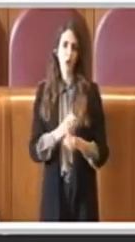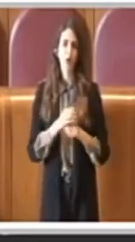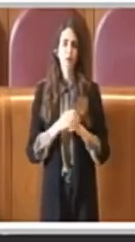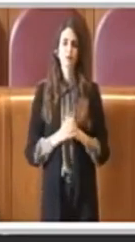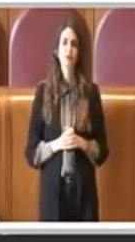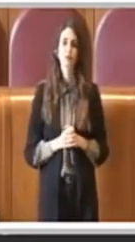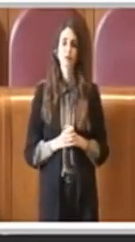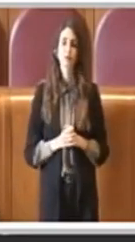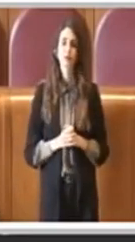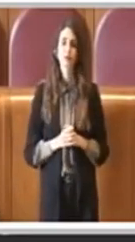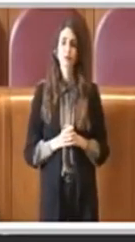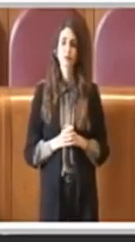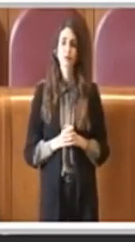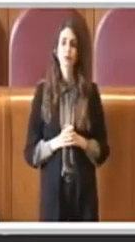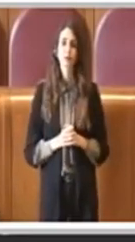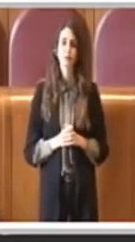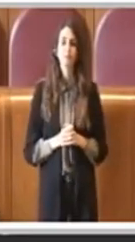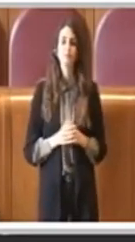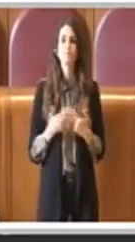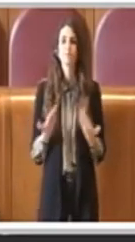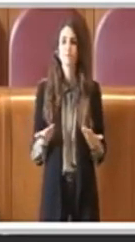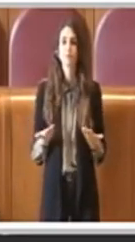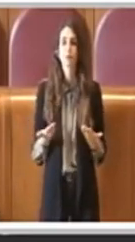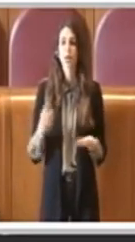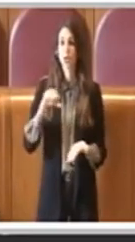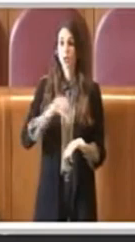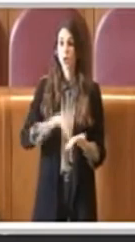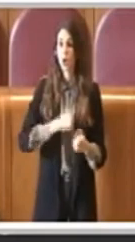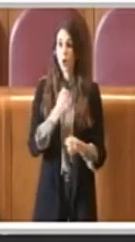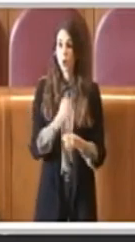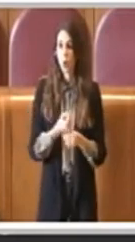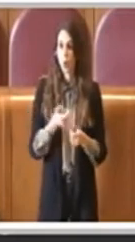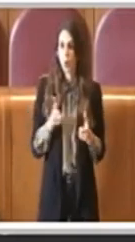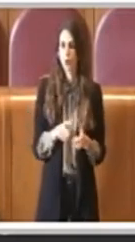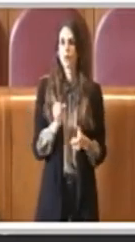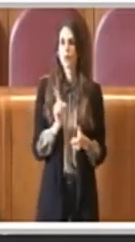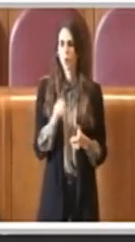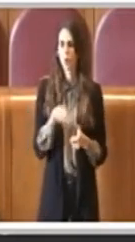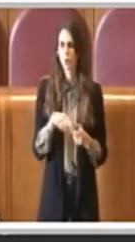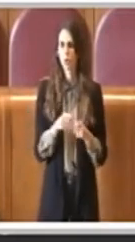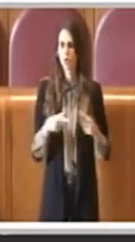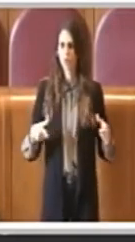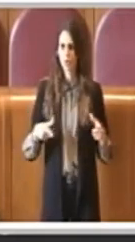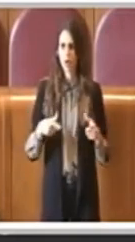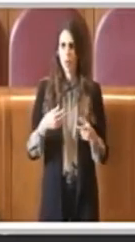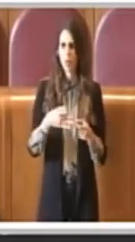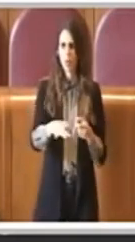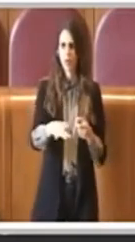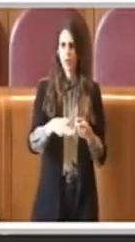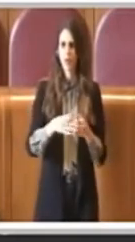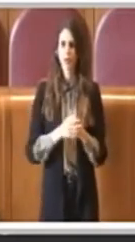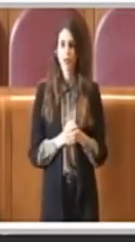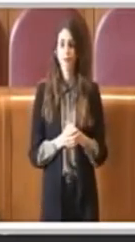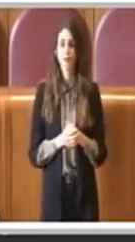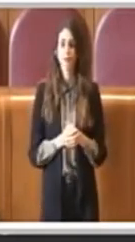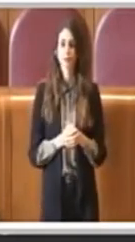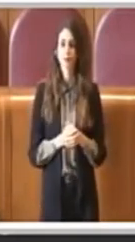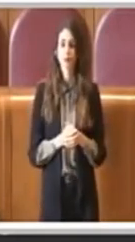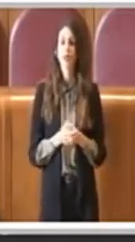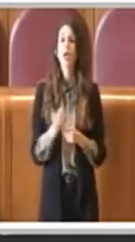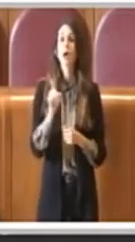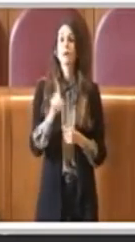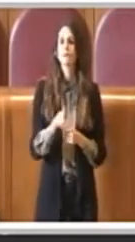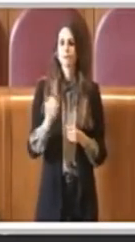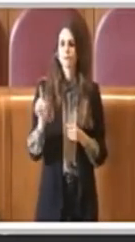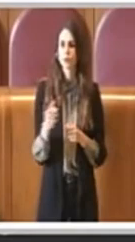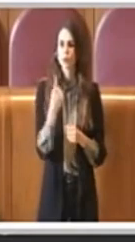circolazione. E quindi non solo nel centro storico, ma soprattutto nelle zone periferiche e soprattutto anche in corrispondenza di